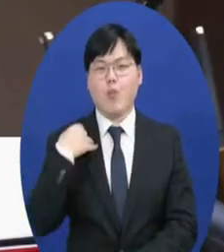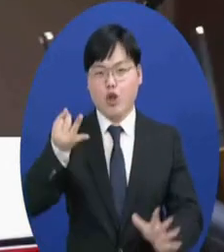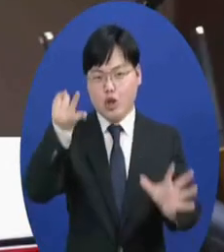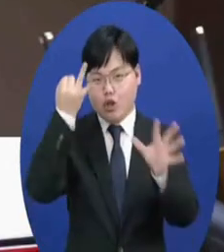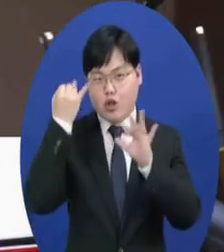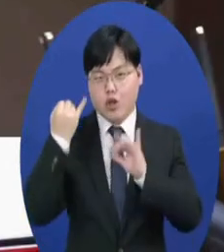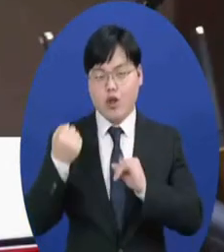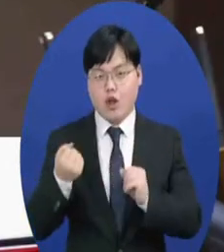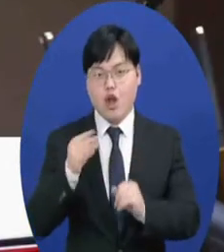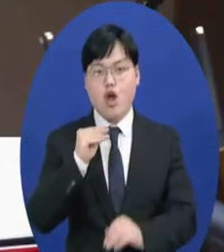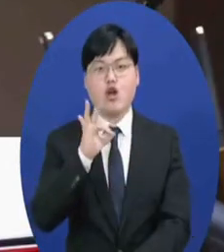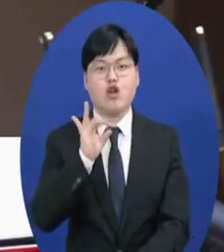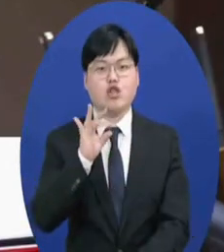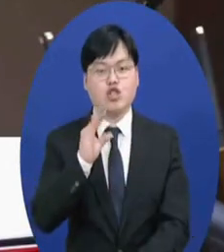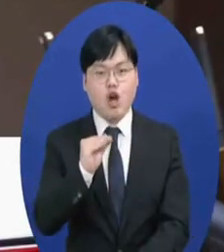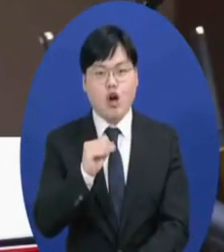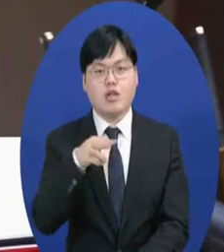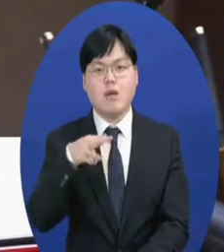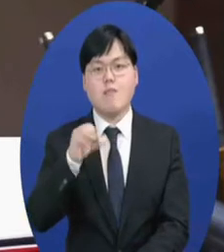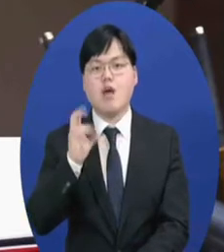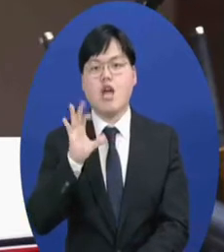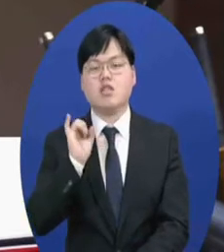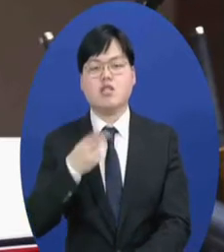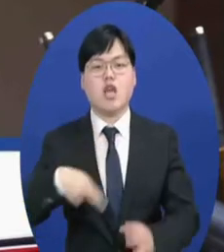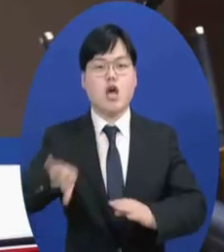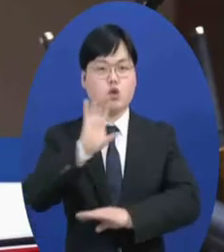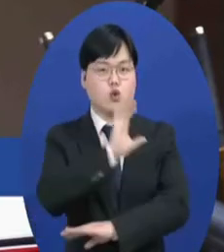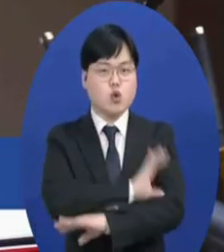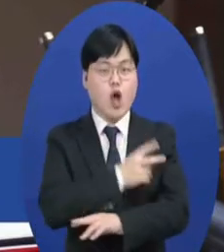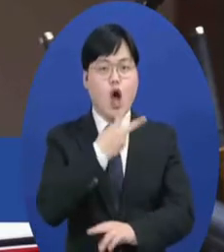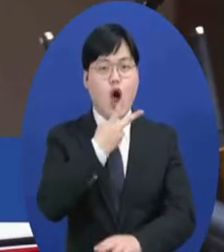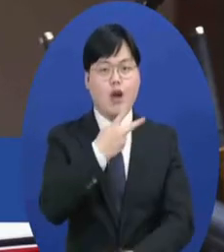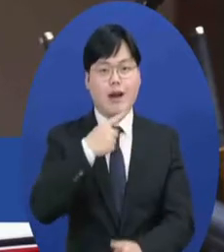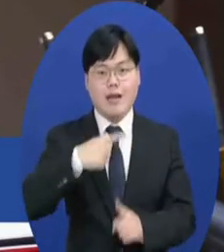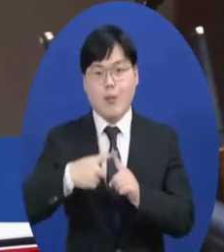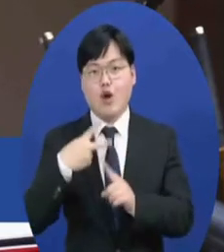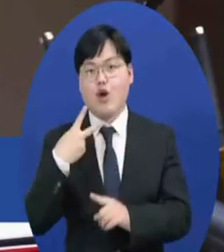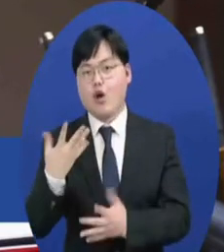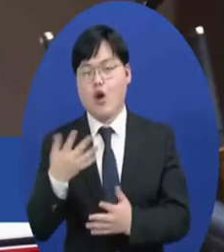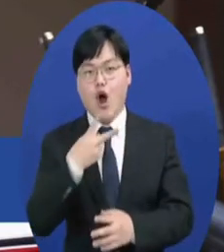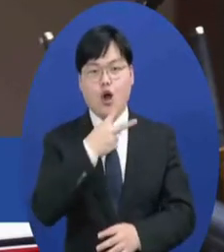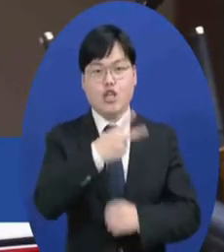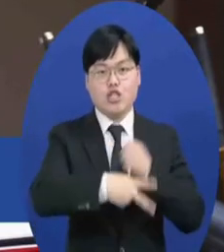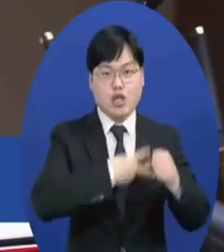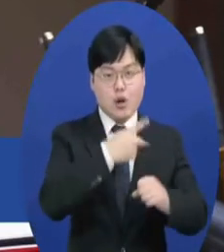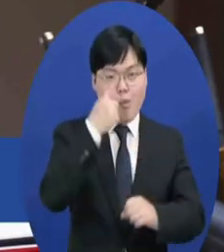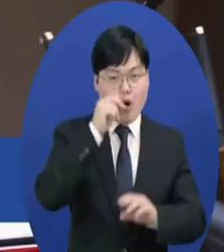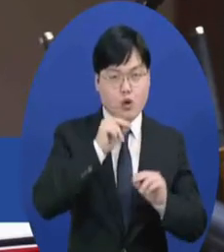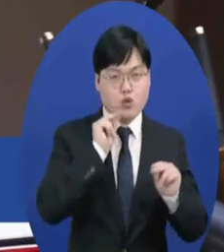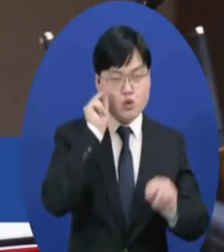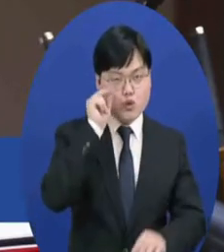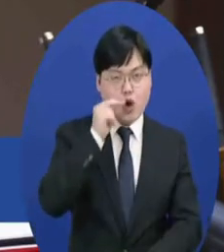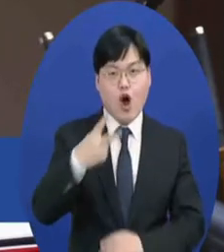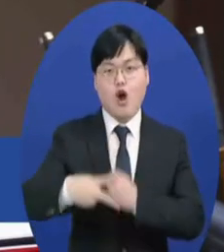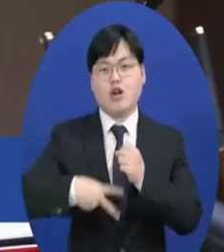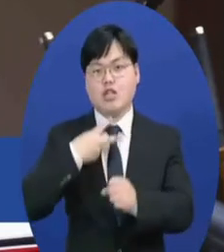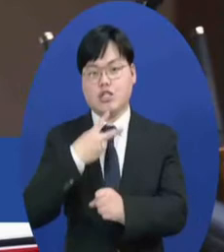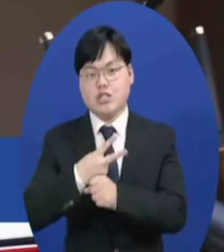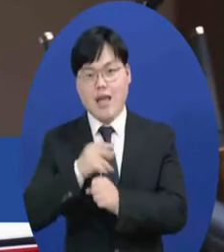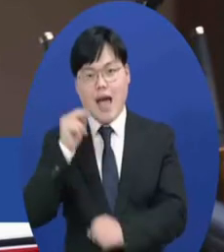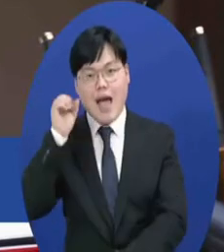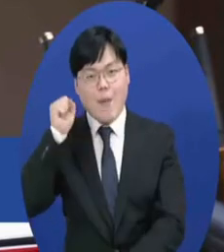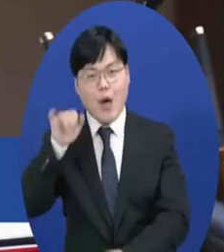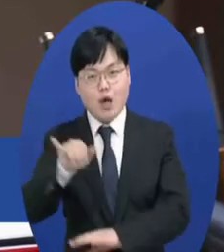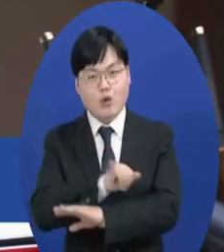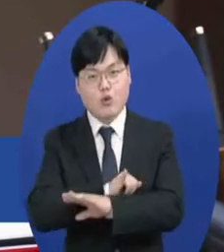өнгөрсөн 7 хоногт бид нар Жорж Мейсоны их сургуультай хоёр дээр нэмэх нь хоёр хөтөлбөр буюу 2 жил Монголд сураад 2 жил Америк нэгдсэн